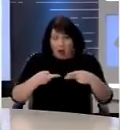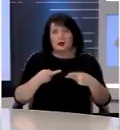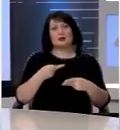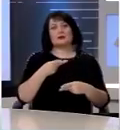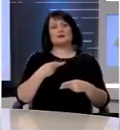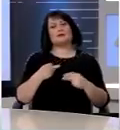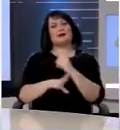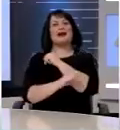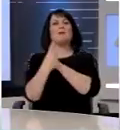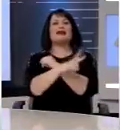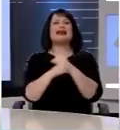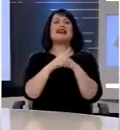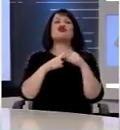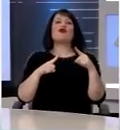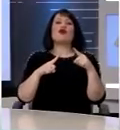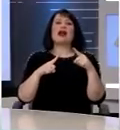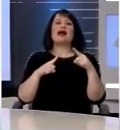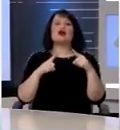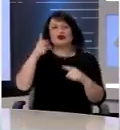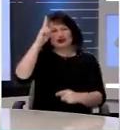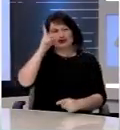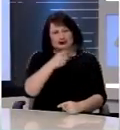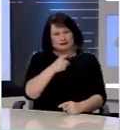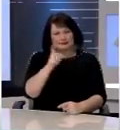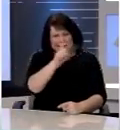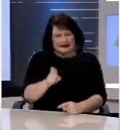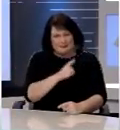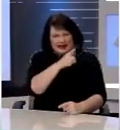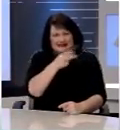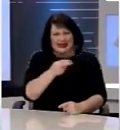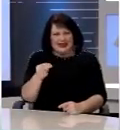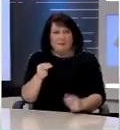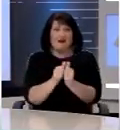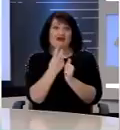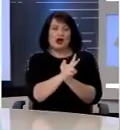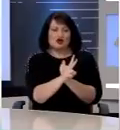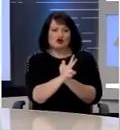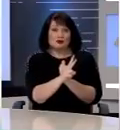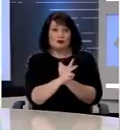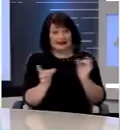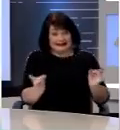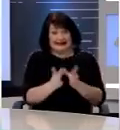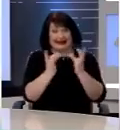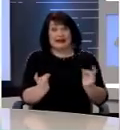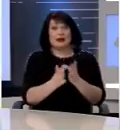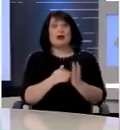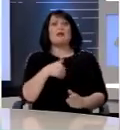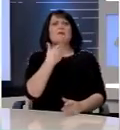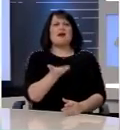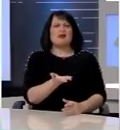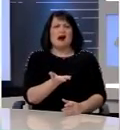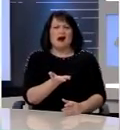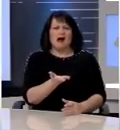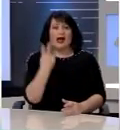της γραμματέας του κ. Χριστοφοράκου, επιστήθιου και οικογενειακού σας φίλου, όλος παραδόξως, ένα κρεσέντο